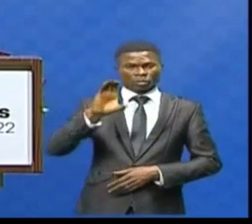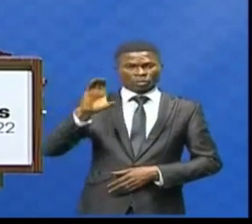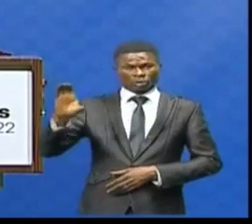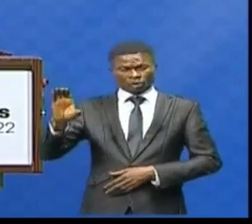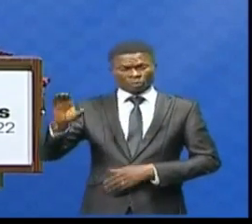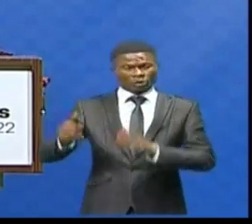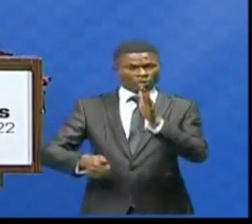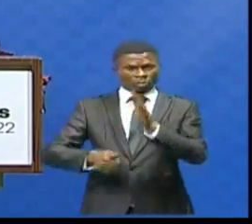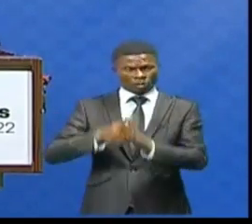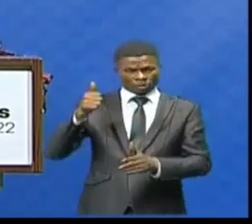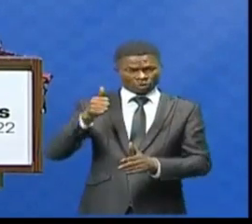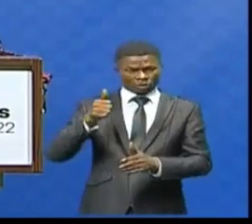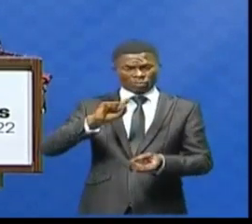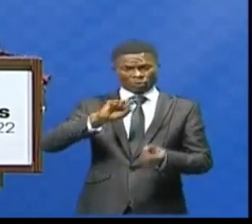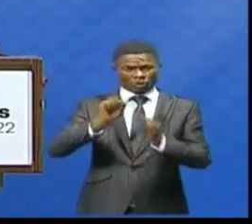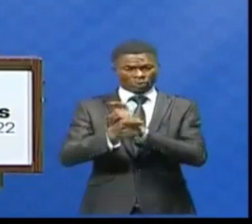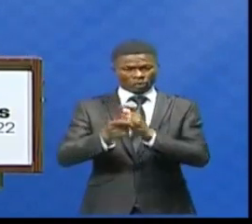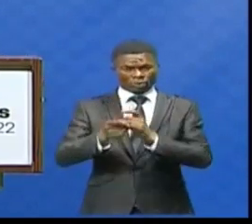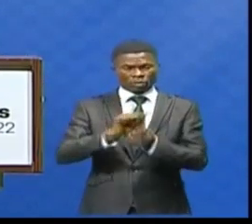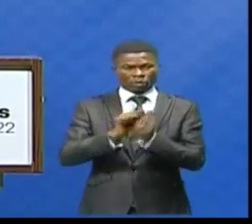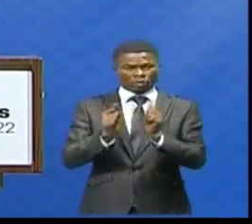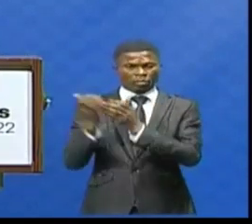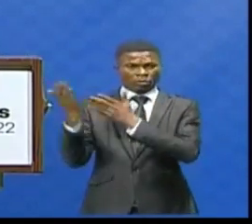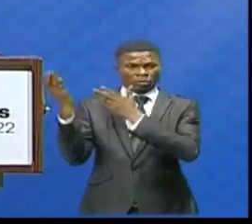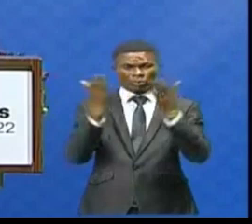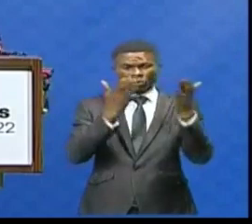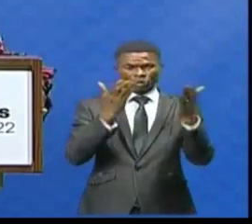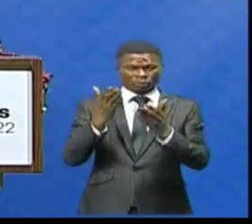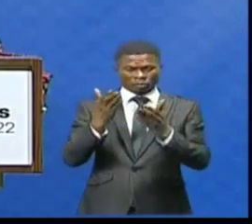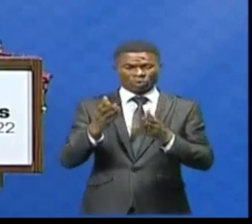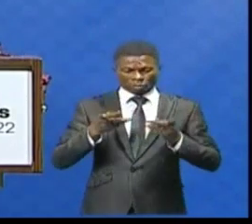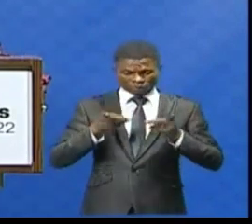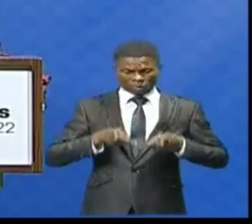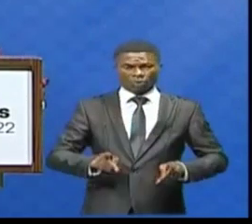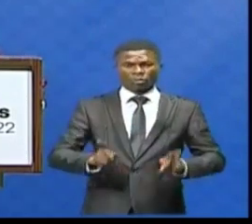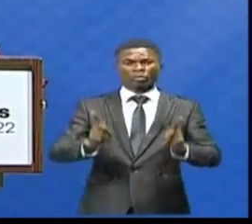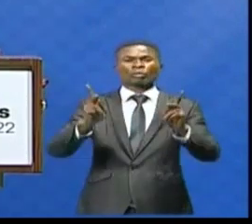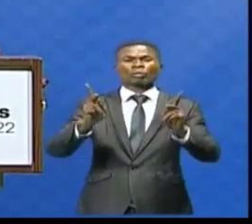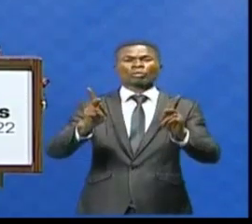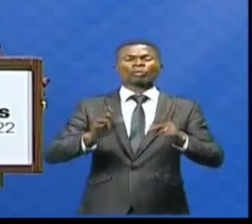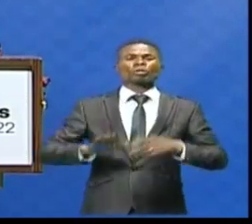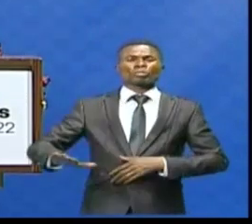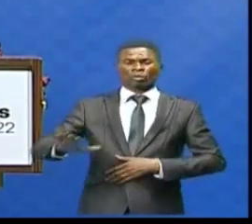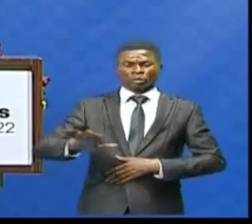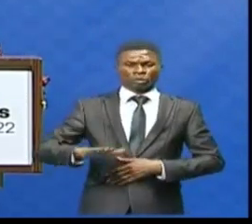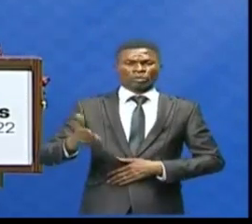au-delà l'amélioration du climat des affaires et la crédibilité du pays